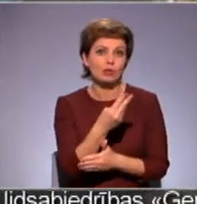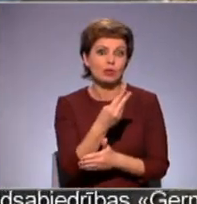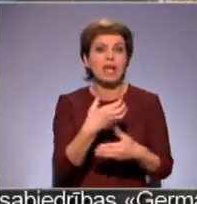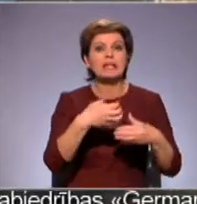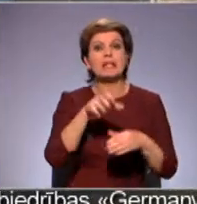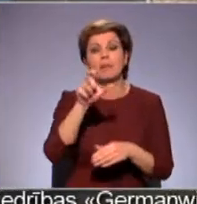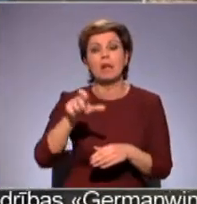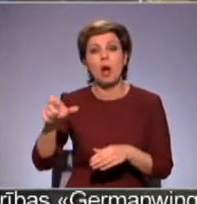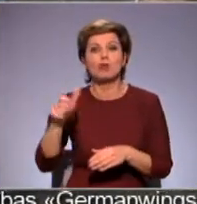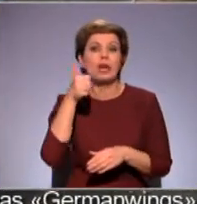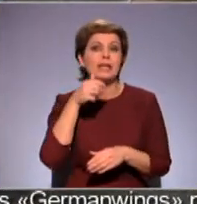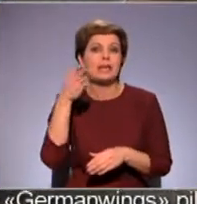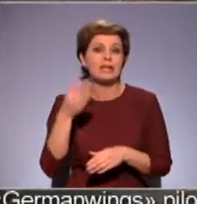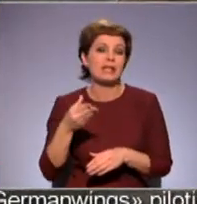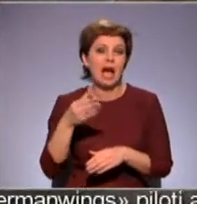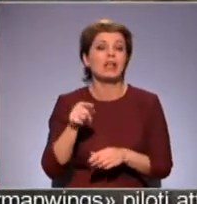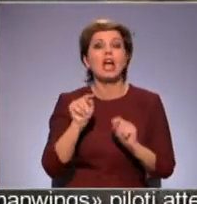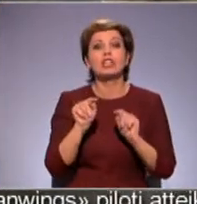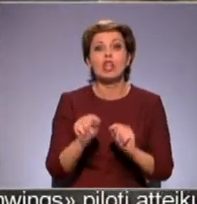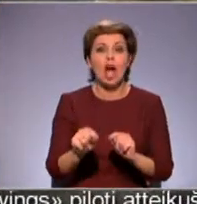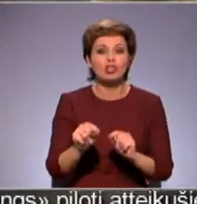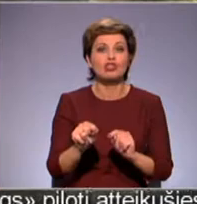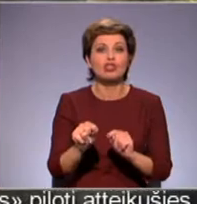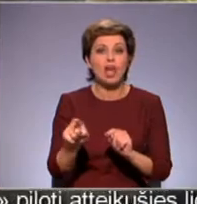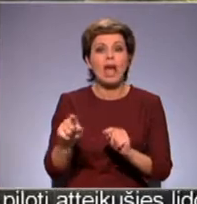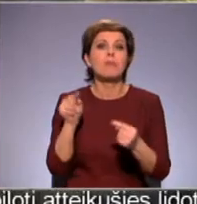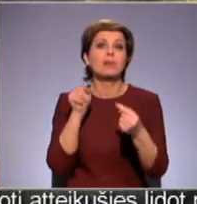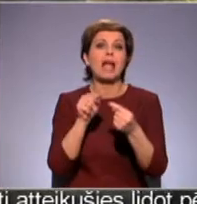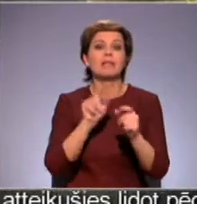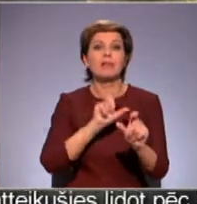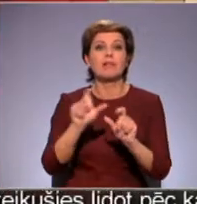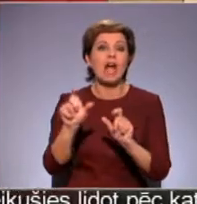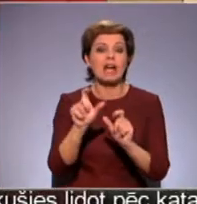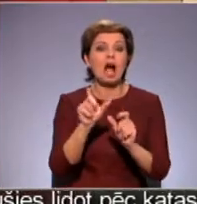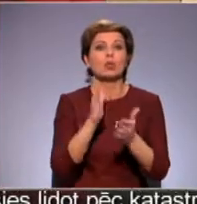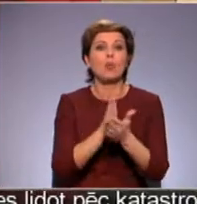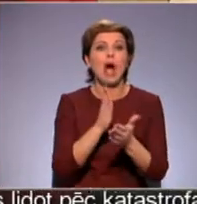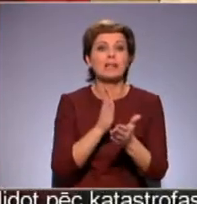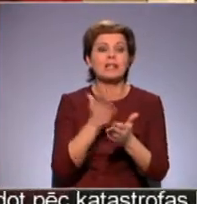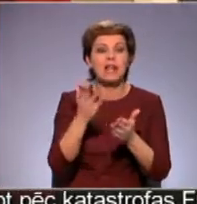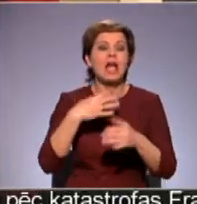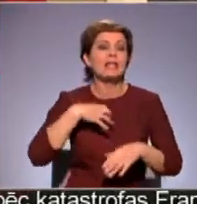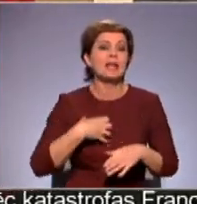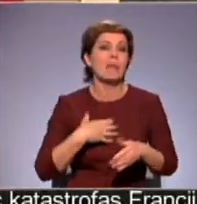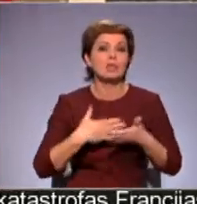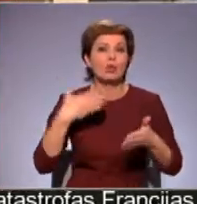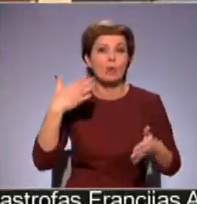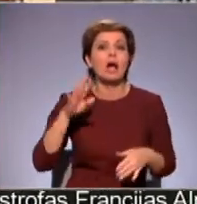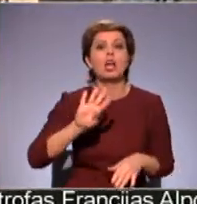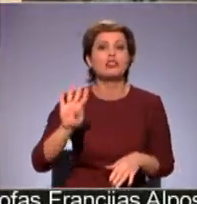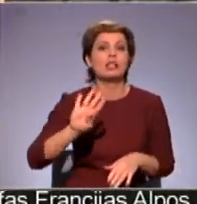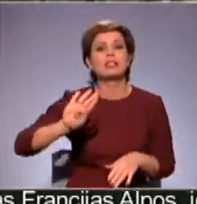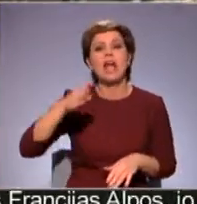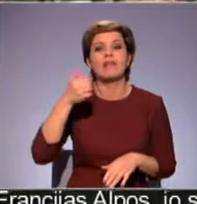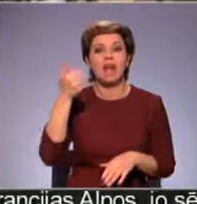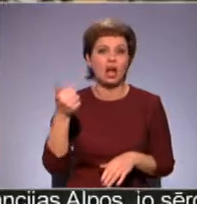ciemaļaužu ikdienas gaitās, jo tieši šeit, skvērā iepretim veikalam, norisinājušies dramatiskie notikumi 49.